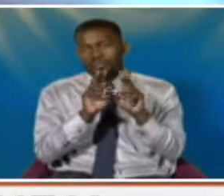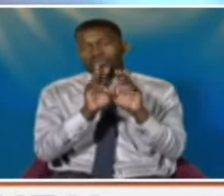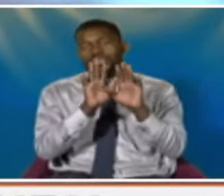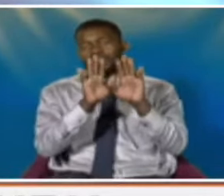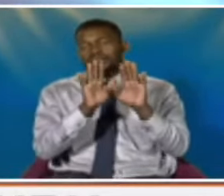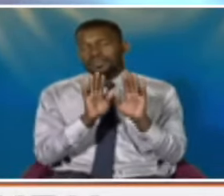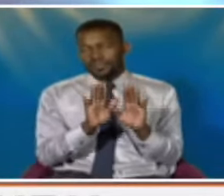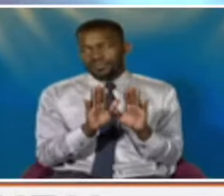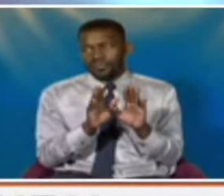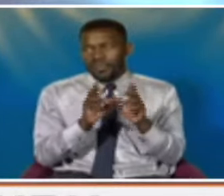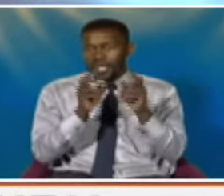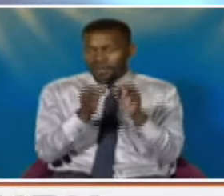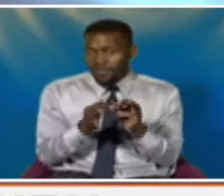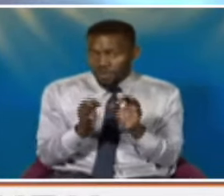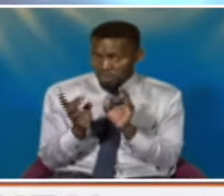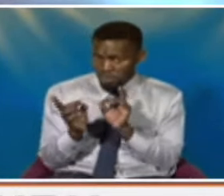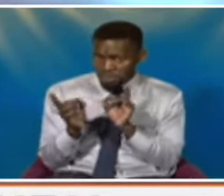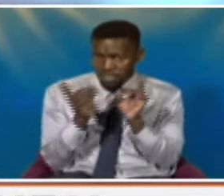collectively and